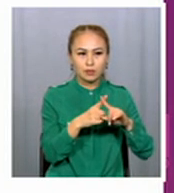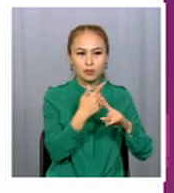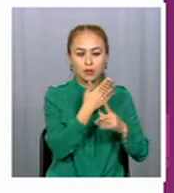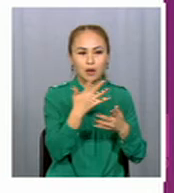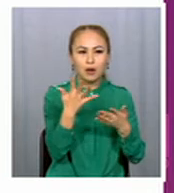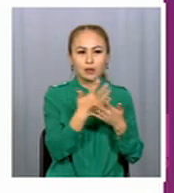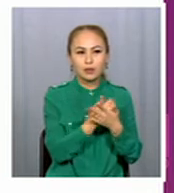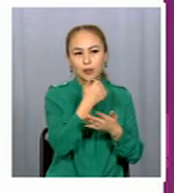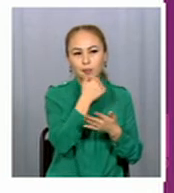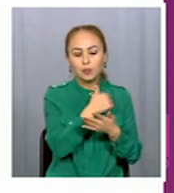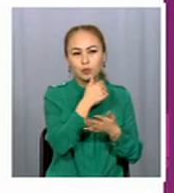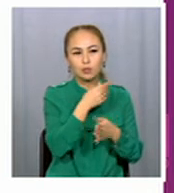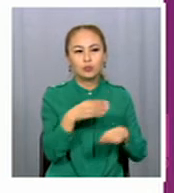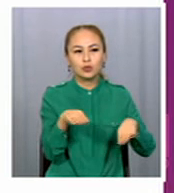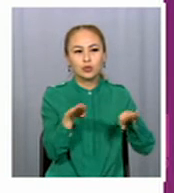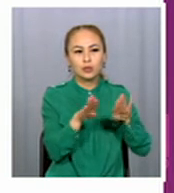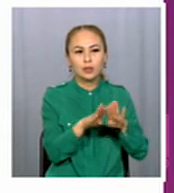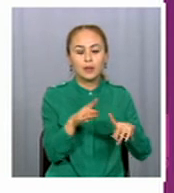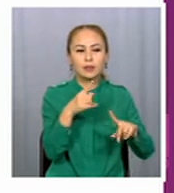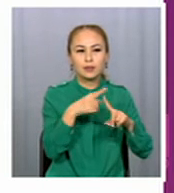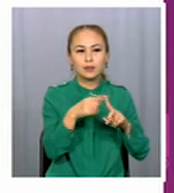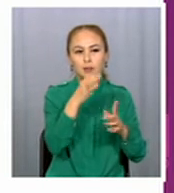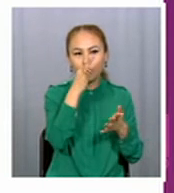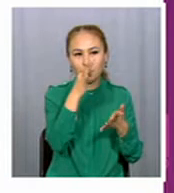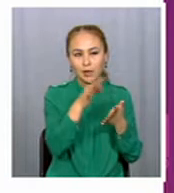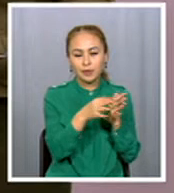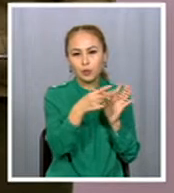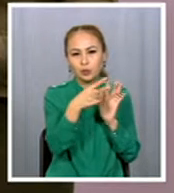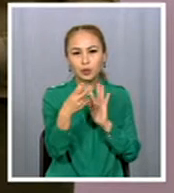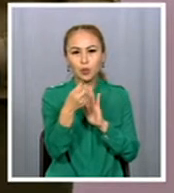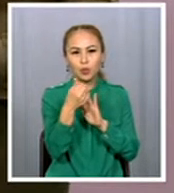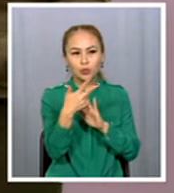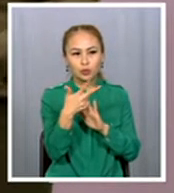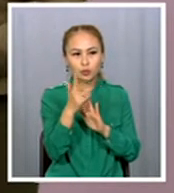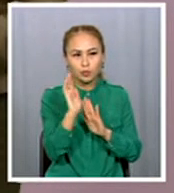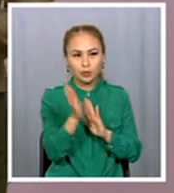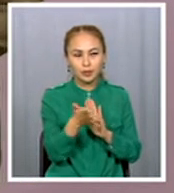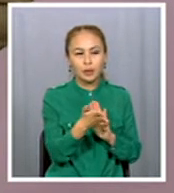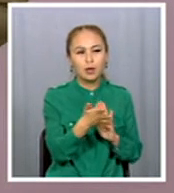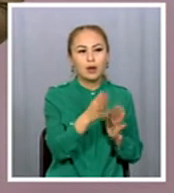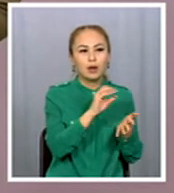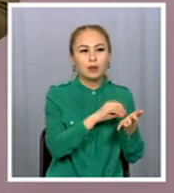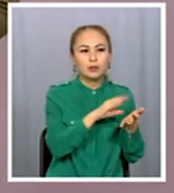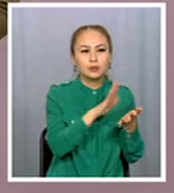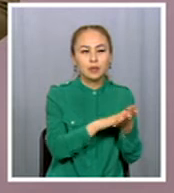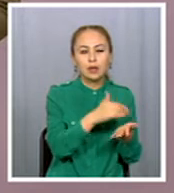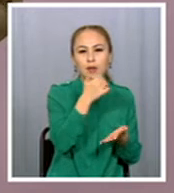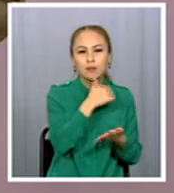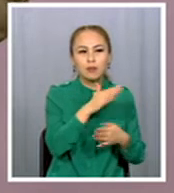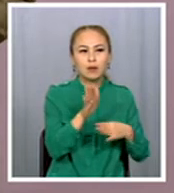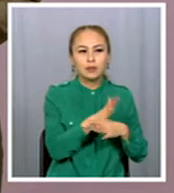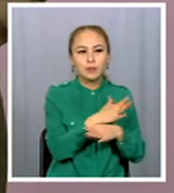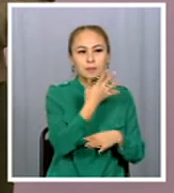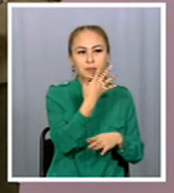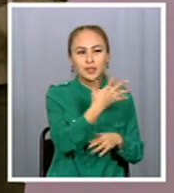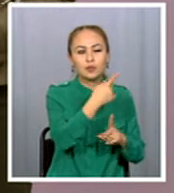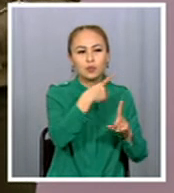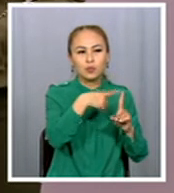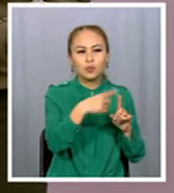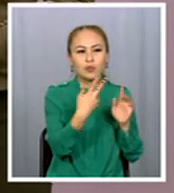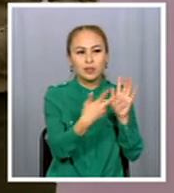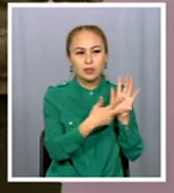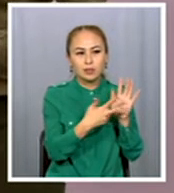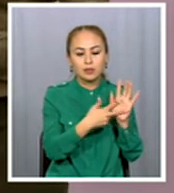анықтаймыз. Мұндағы x-тің мәні 13-ке тең. Өрнекті ықшамдап аламыз. 5 пен 8-дің